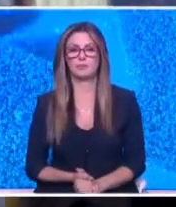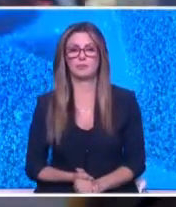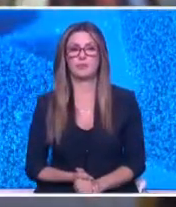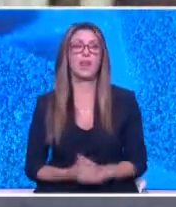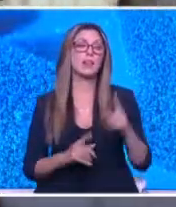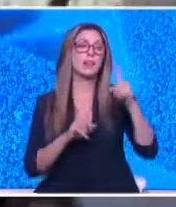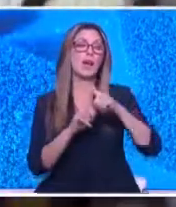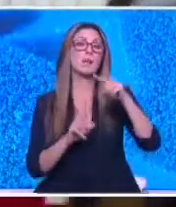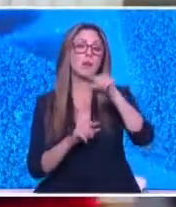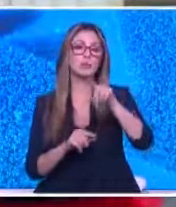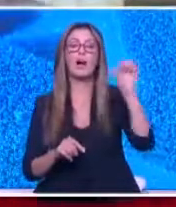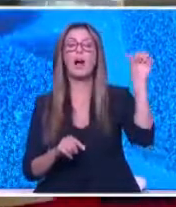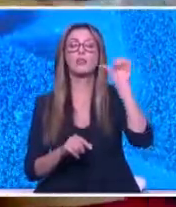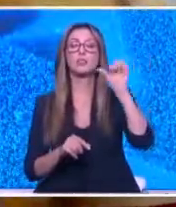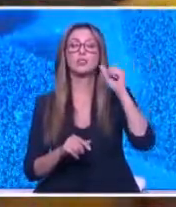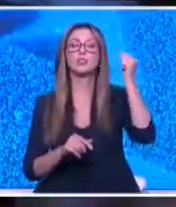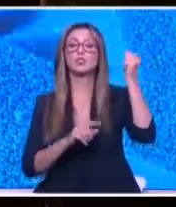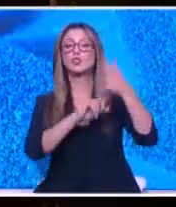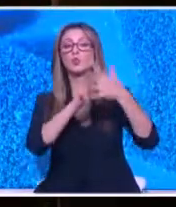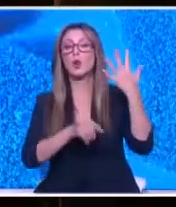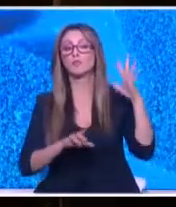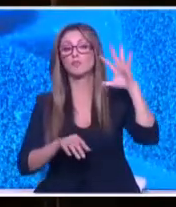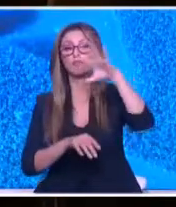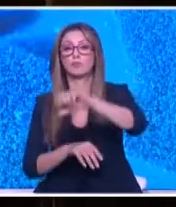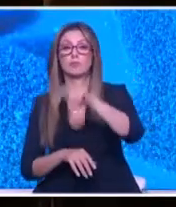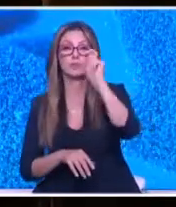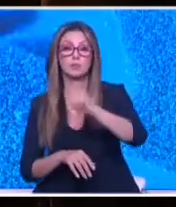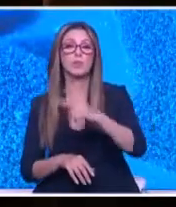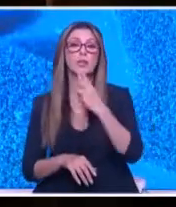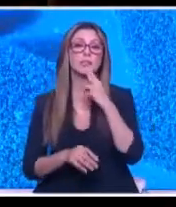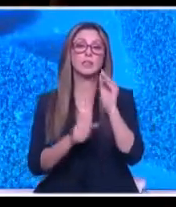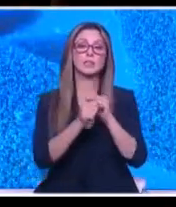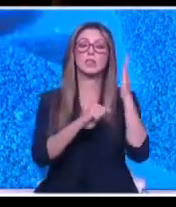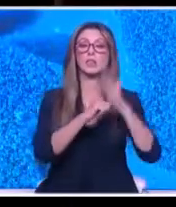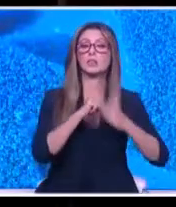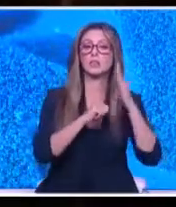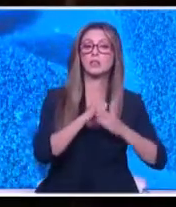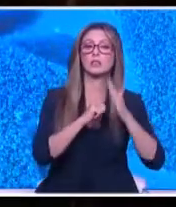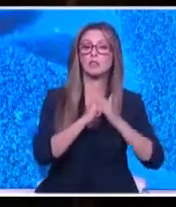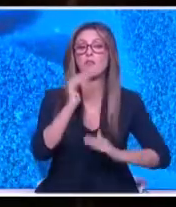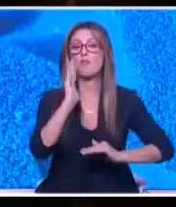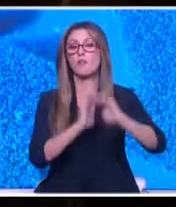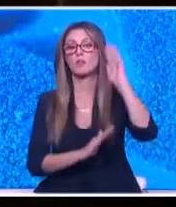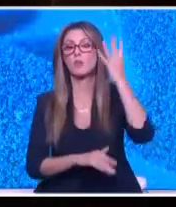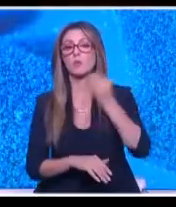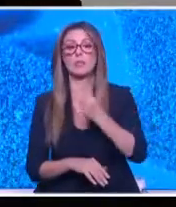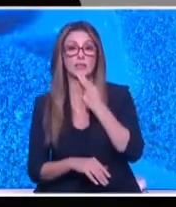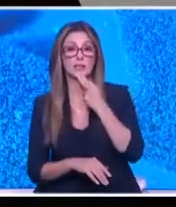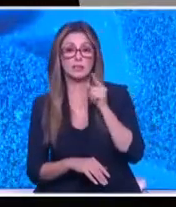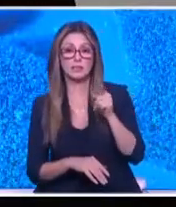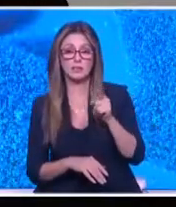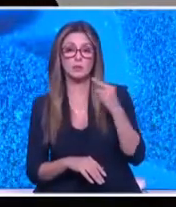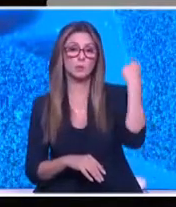Taliban Afganistan'da yönetimi ele geçirdiğinden beri özellikle kadınlara yönelik yasakları her geçen gün artırıyor. Kadınlara